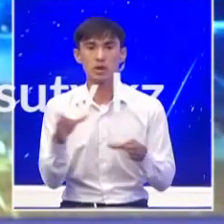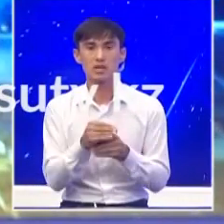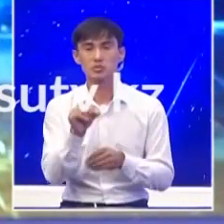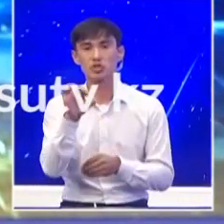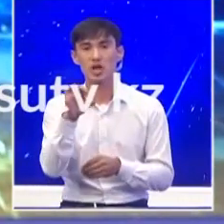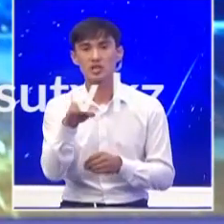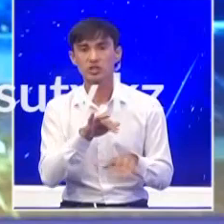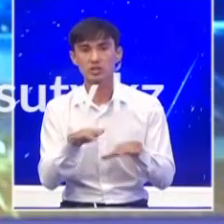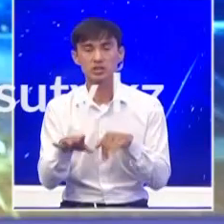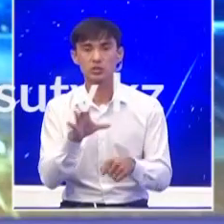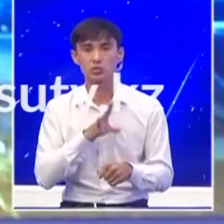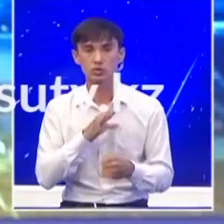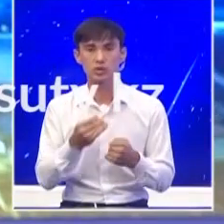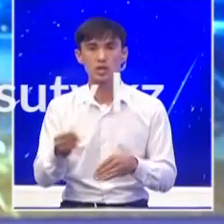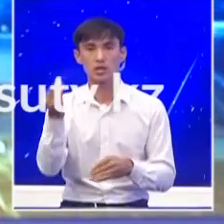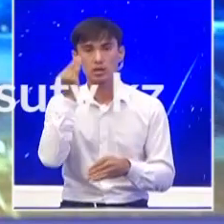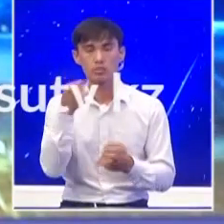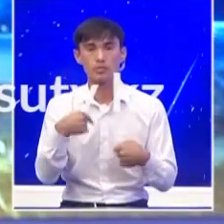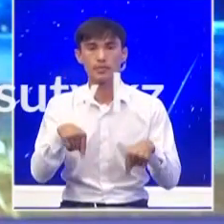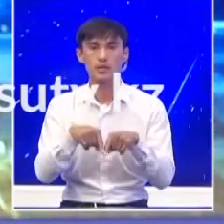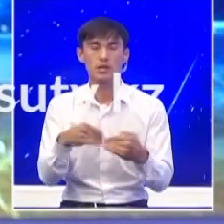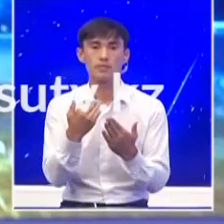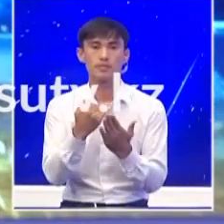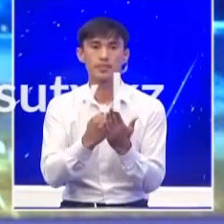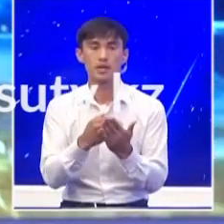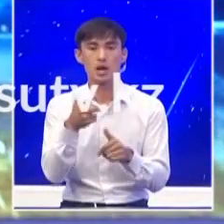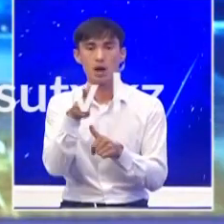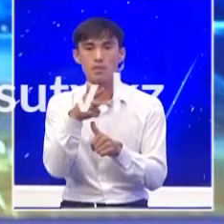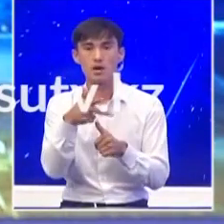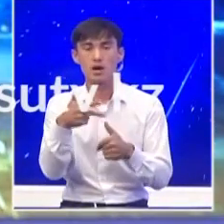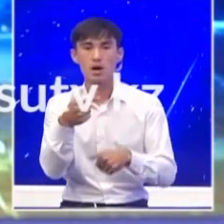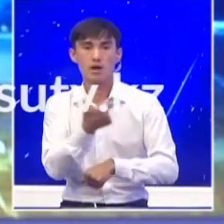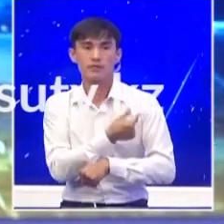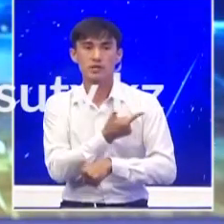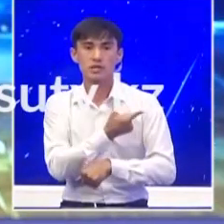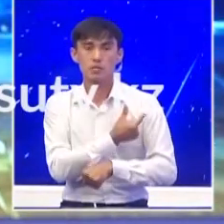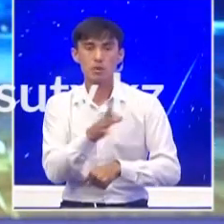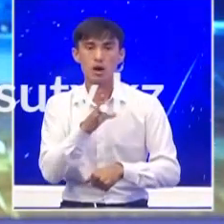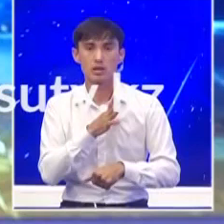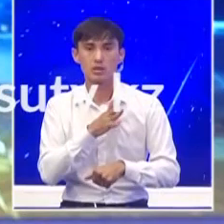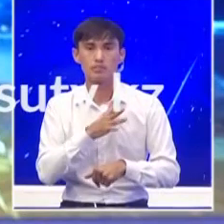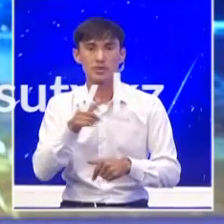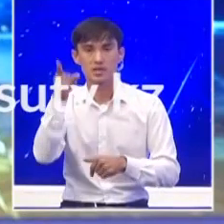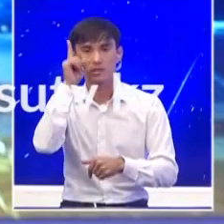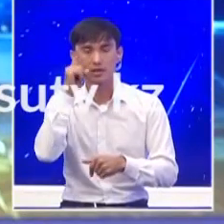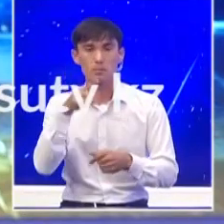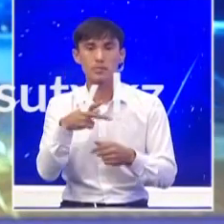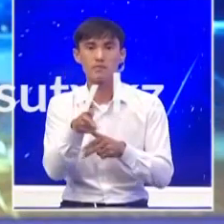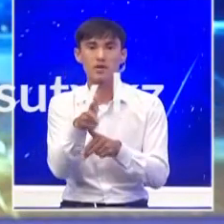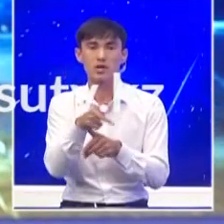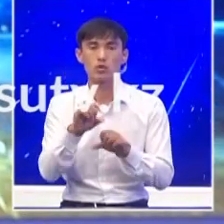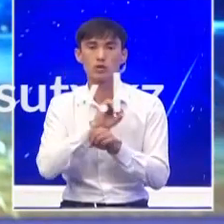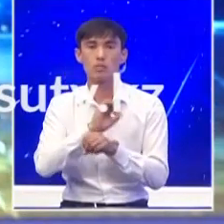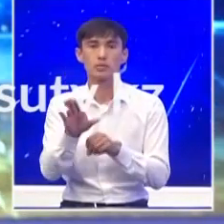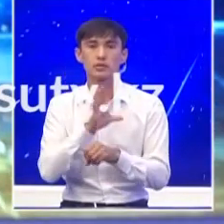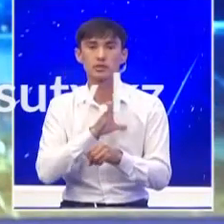іске қосты. Талаптар өте қарапайым. Камераға коронавирусқа қарсы екпе алып, Инстаграмда бейнеролик жариялау қажет. Челлендж 25